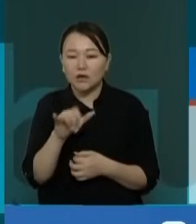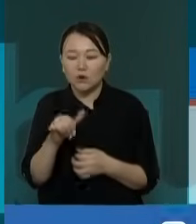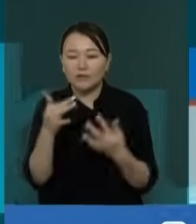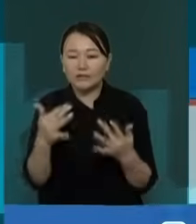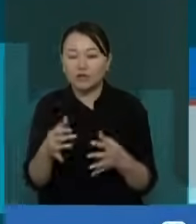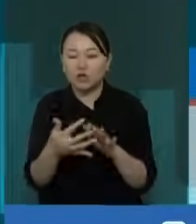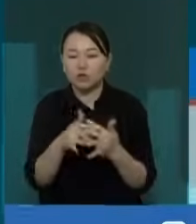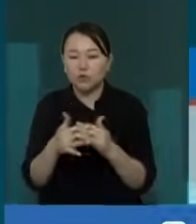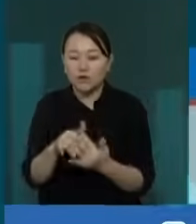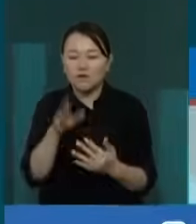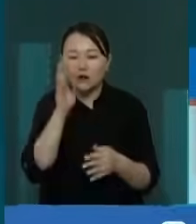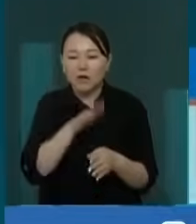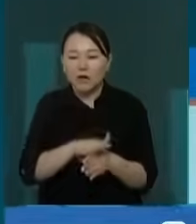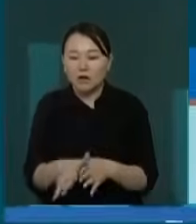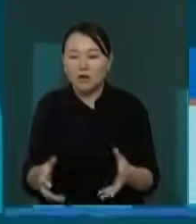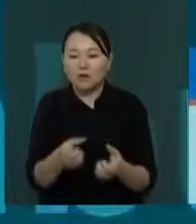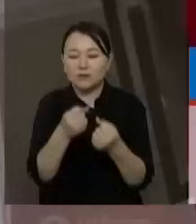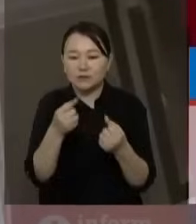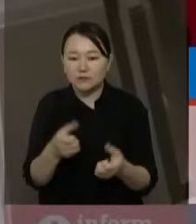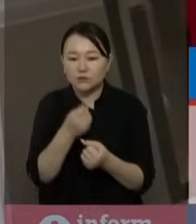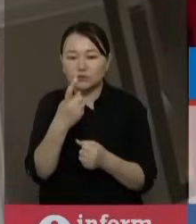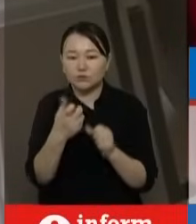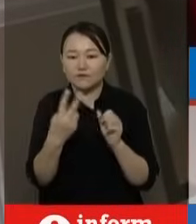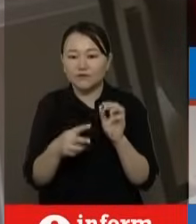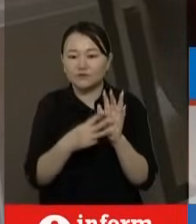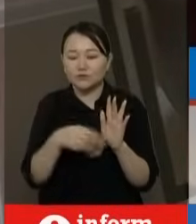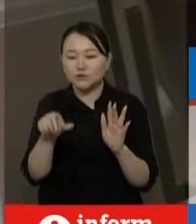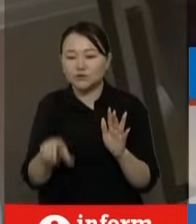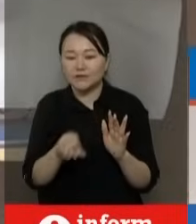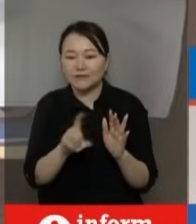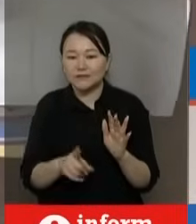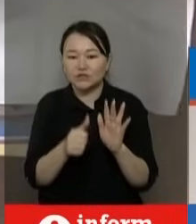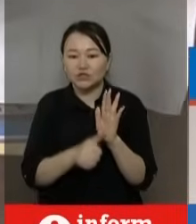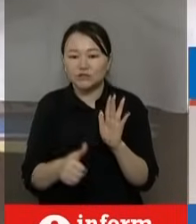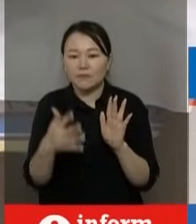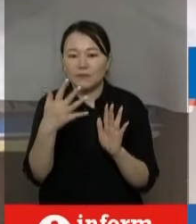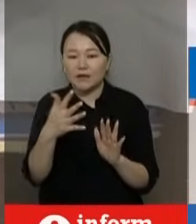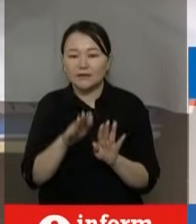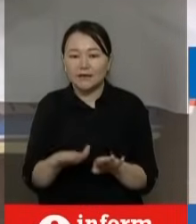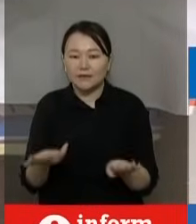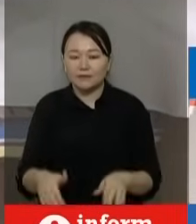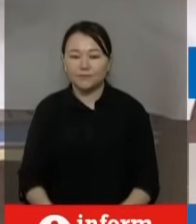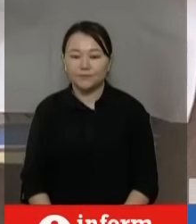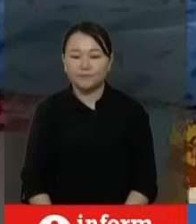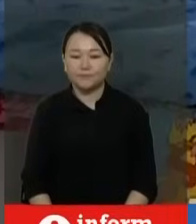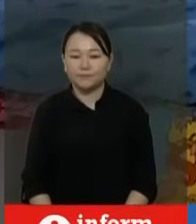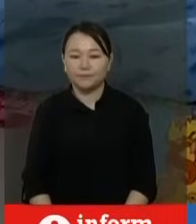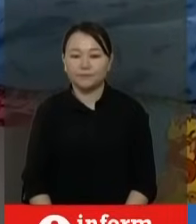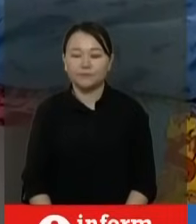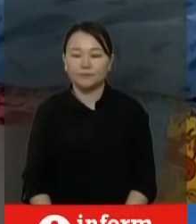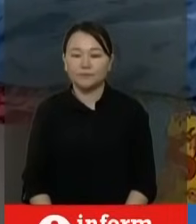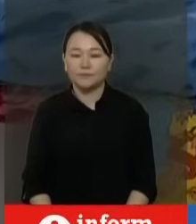сел. Силами спасателей эвакуировано 128 человек, из них 65 дети. Наргиз Жанабекова, Виталий